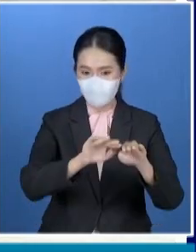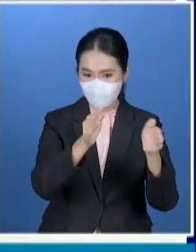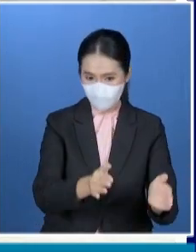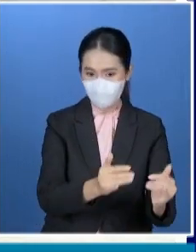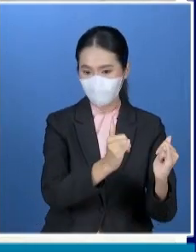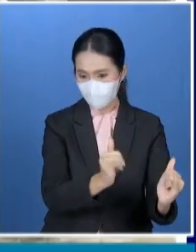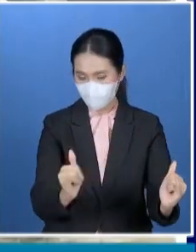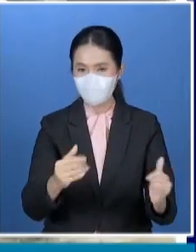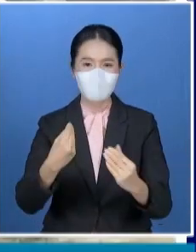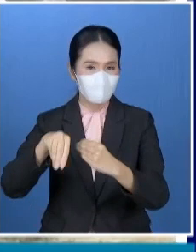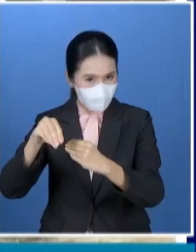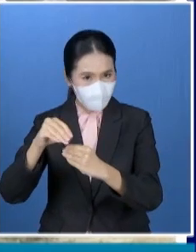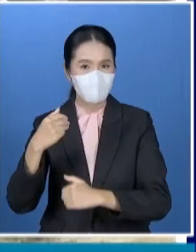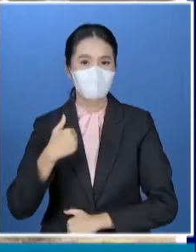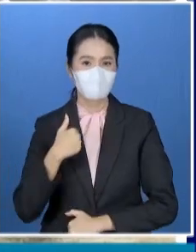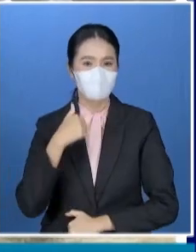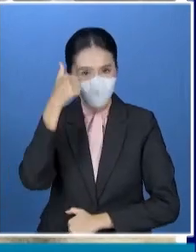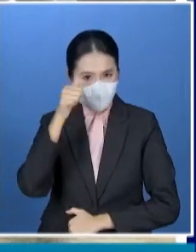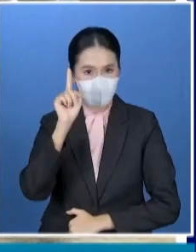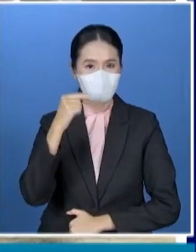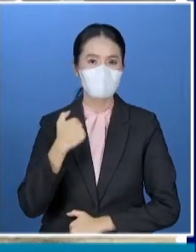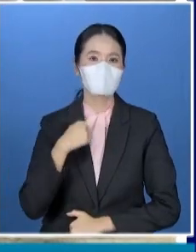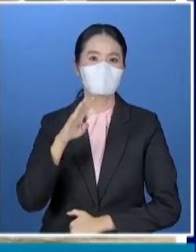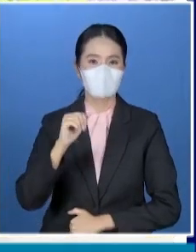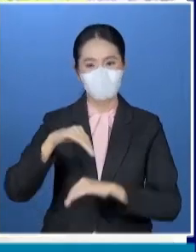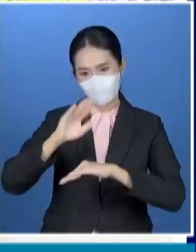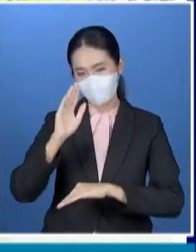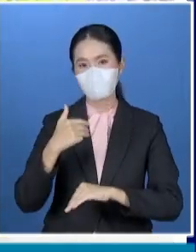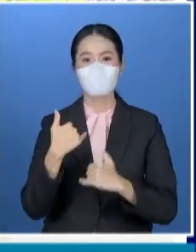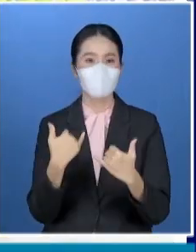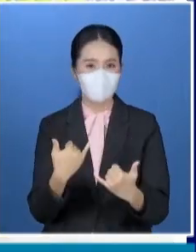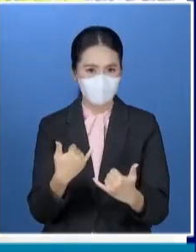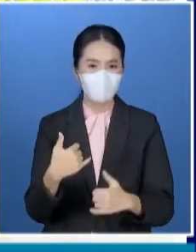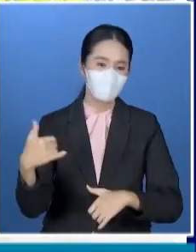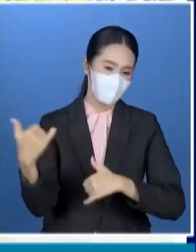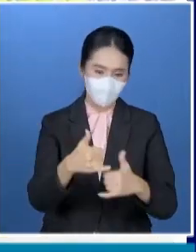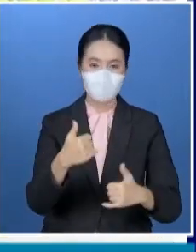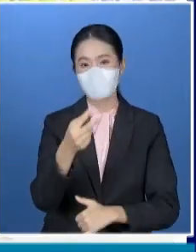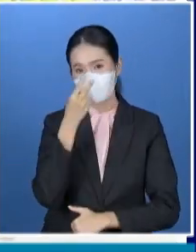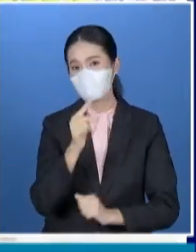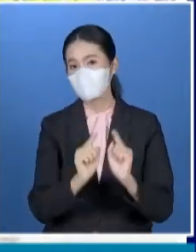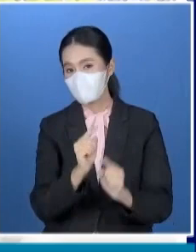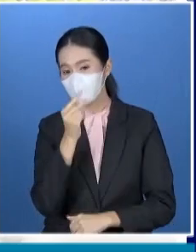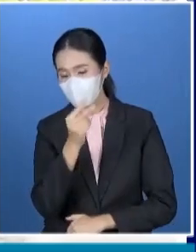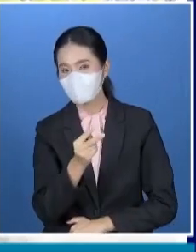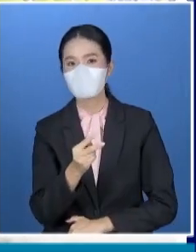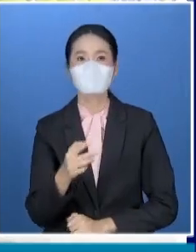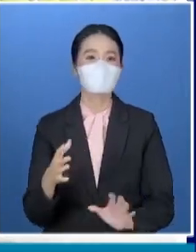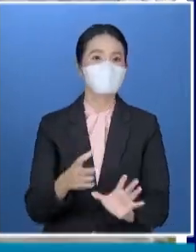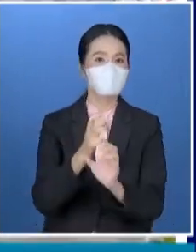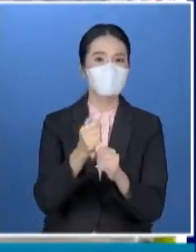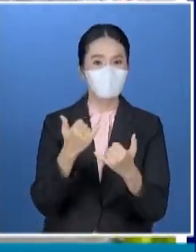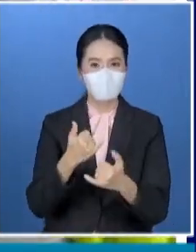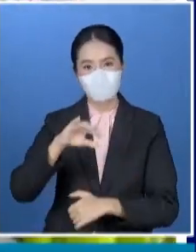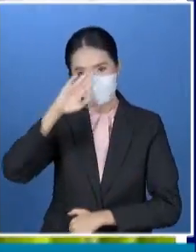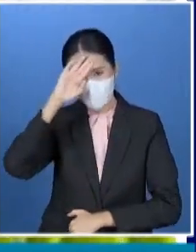ก็มีผู้ป่วยเพิ่มขึ้นเรื่อยๆวันนึงเนี่ยไม่ต่ำกว่า40รายนะคะอย่างวันนี้ก็มาเรื่อยๆอย่างที่เรามาสำรวจกันภาพรวมนะวันนี้